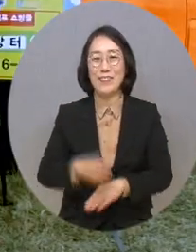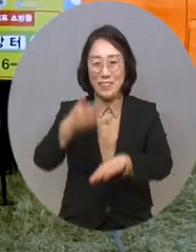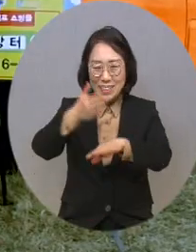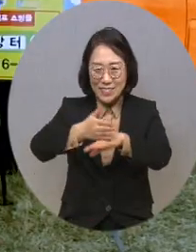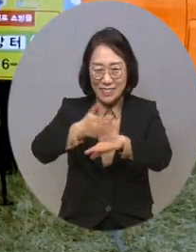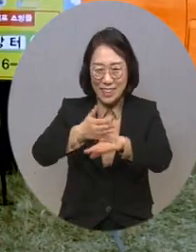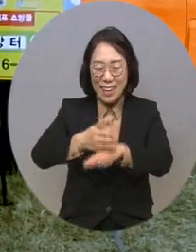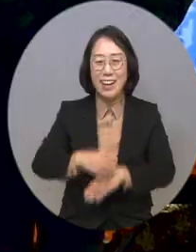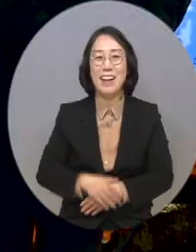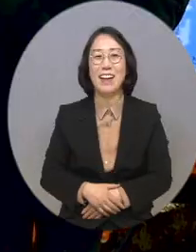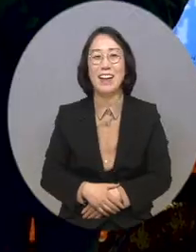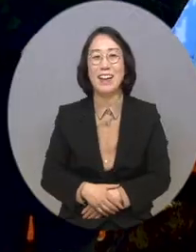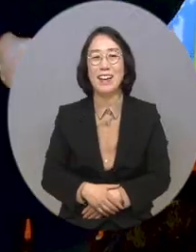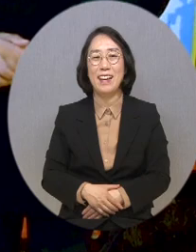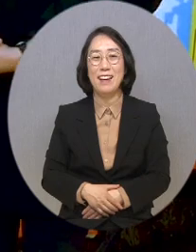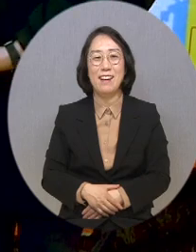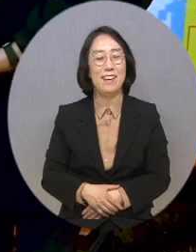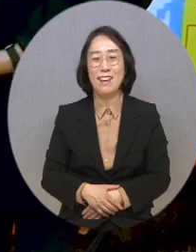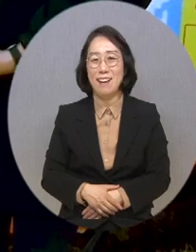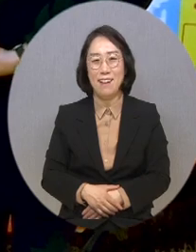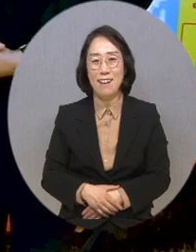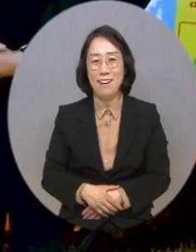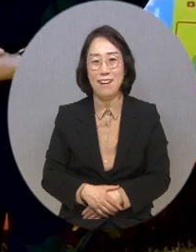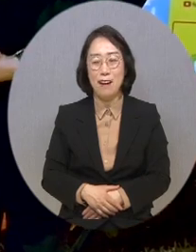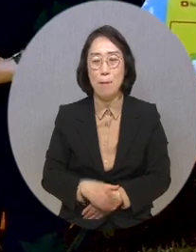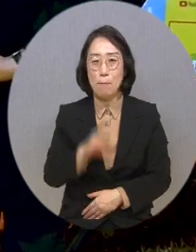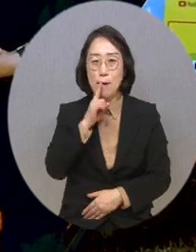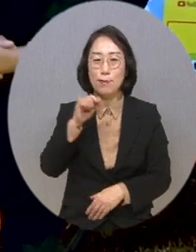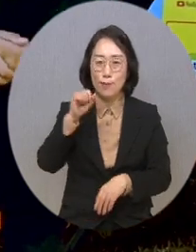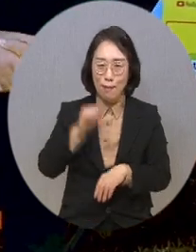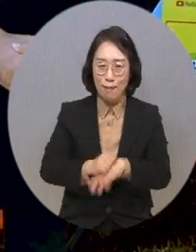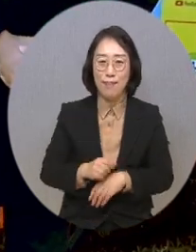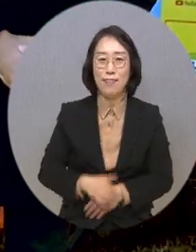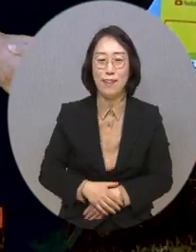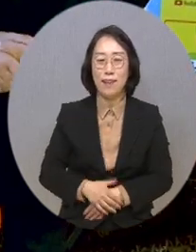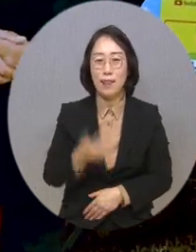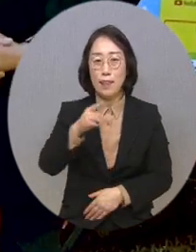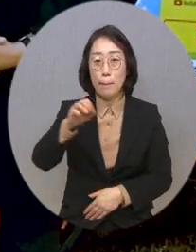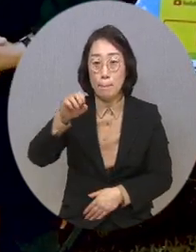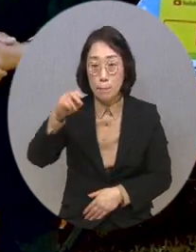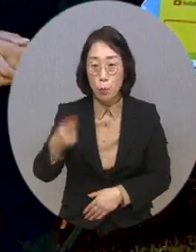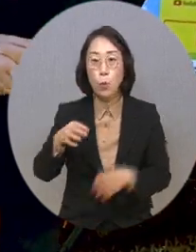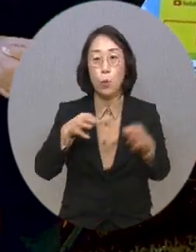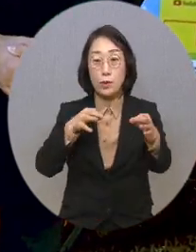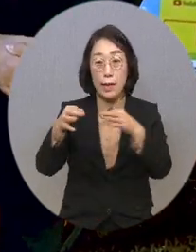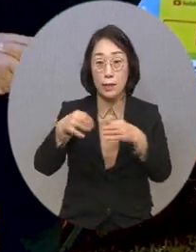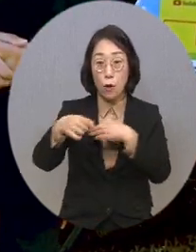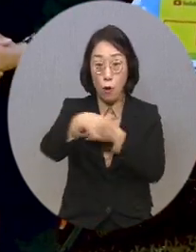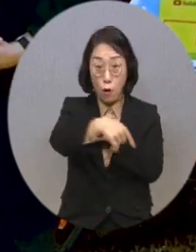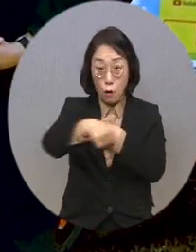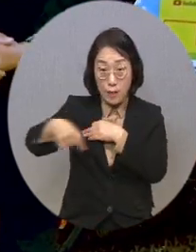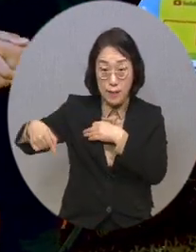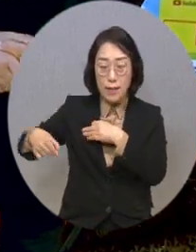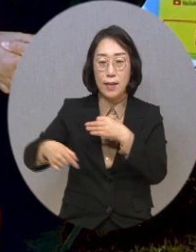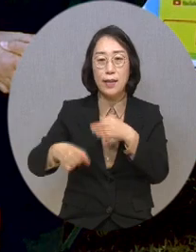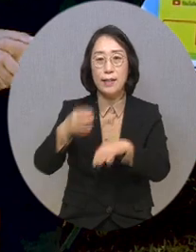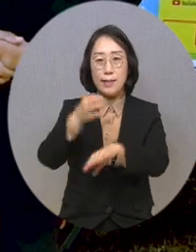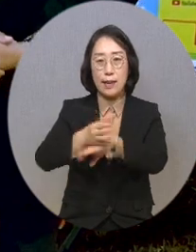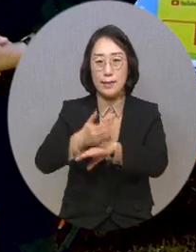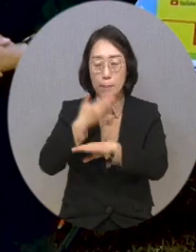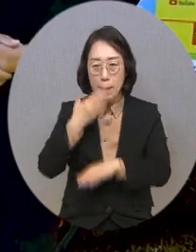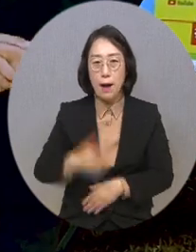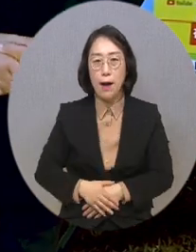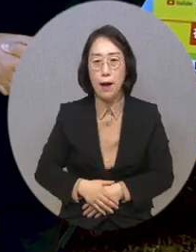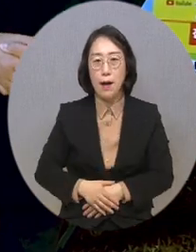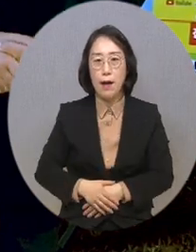고맙습니다. 고맙습니다. 이야, 녹차 미니 말 잘하네. 네, 남도장 돼서 구입하실 수가 있습니다. 자, 지금 이제 저희가 다섯